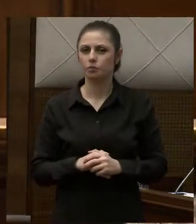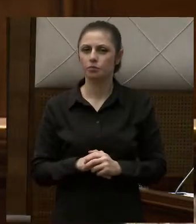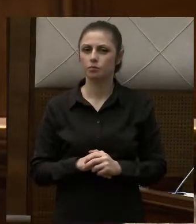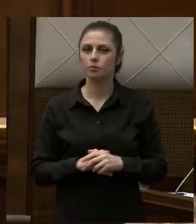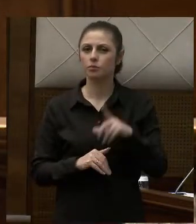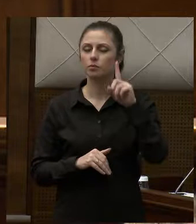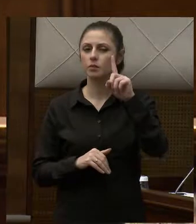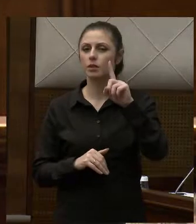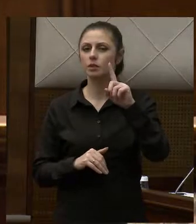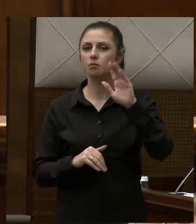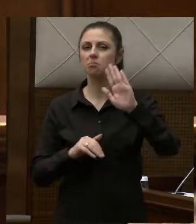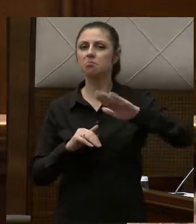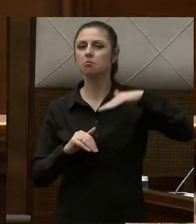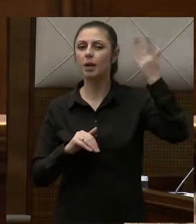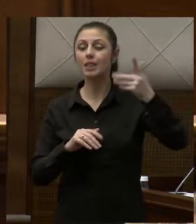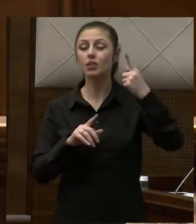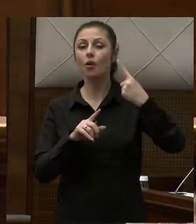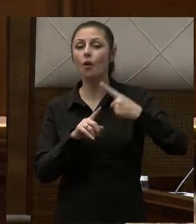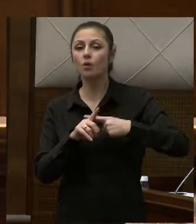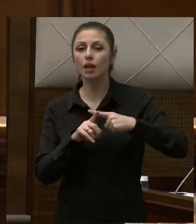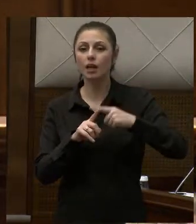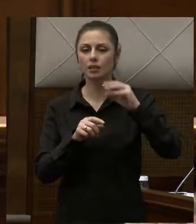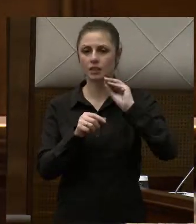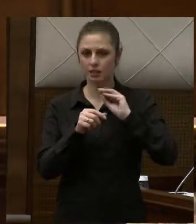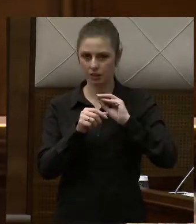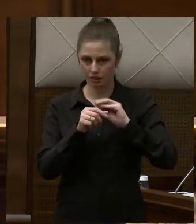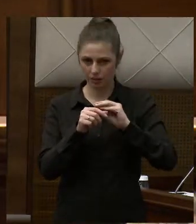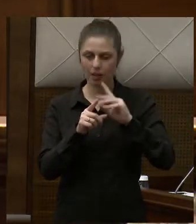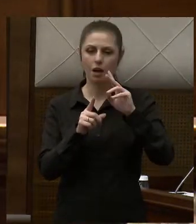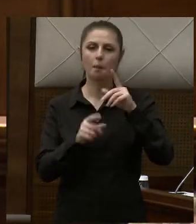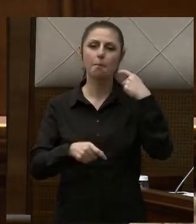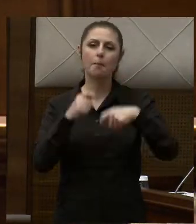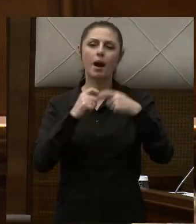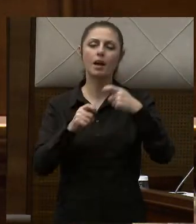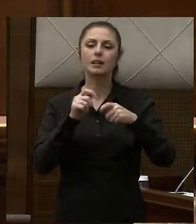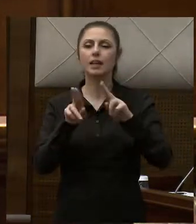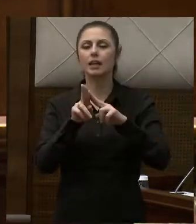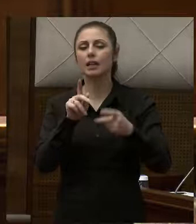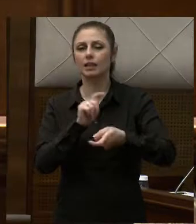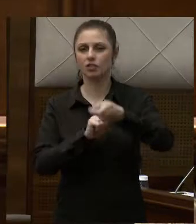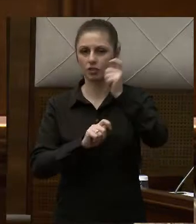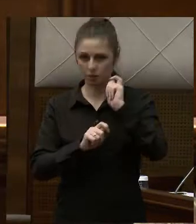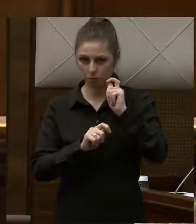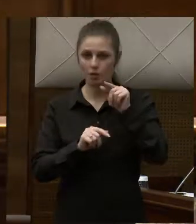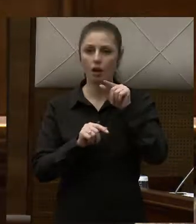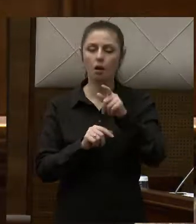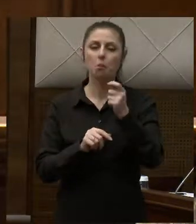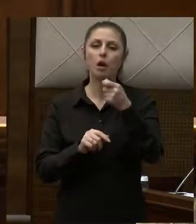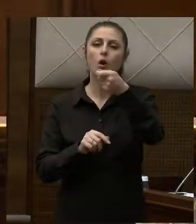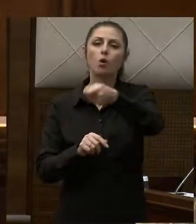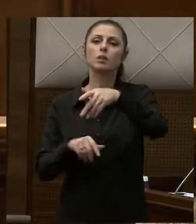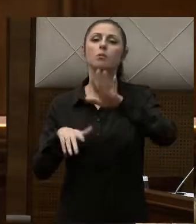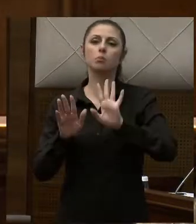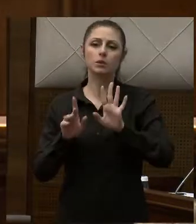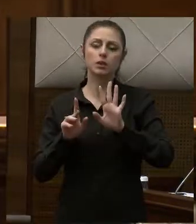bir başka ortakları üzerinden bir bankadan kredi almışlar, krediyi ödememişler. Bütün mesele